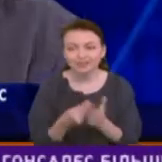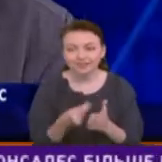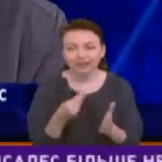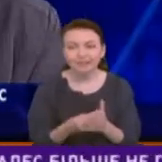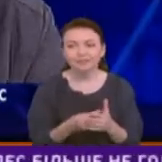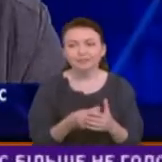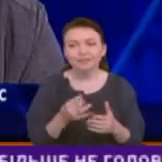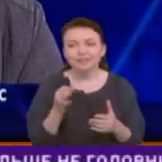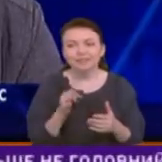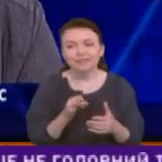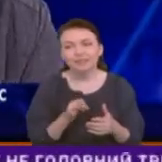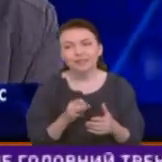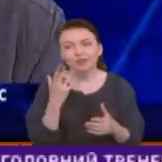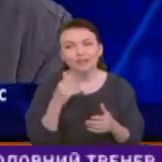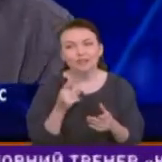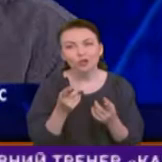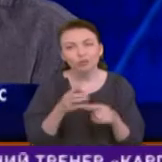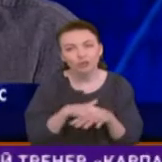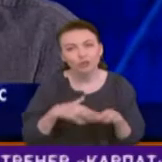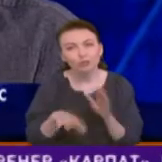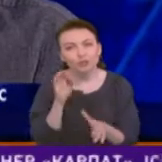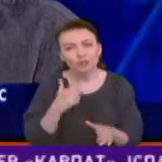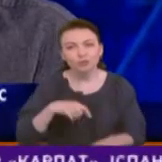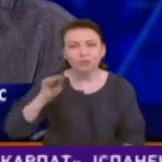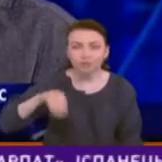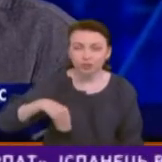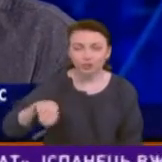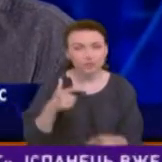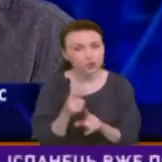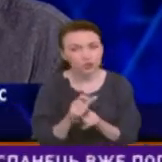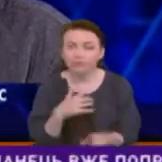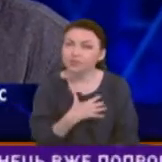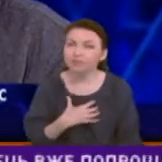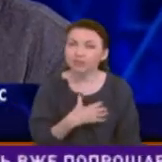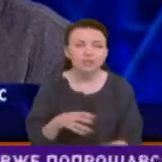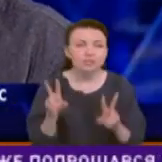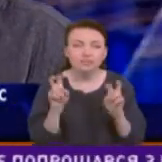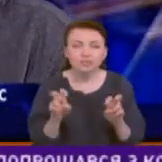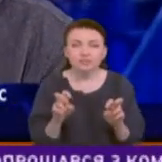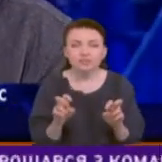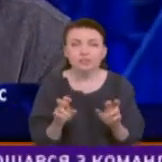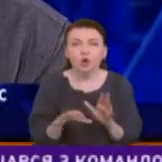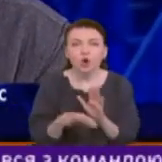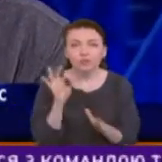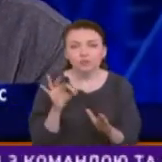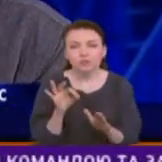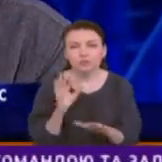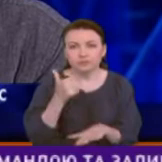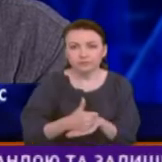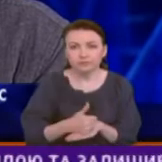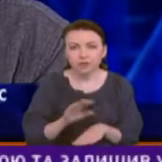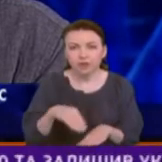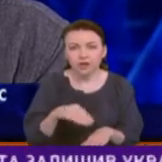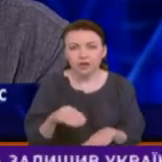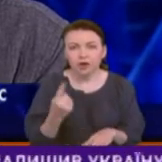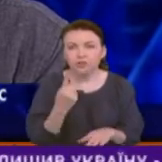і коли громада обирає собі священника. Це дуже важливо. Це те, що називається соборноправність. Зрештою, знаєте, коли мені один